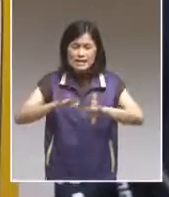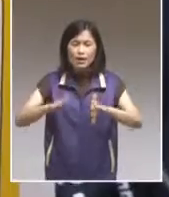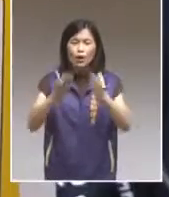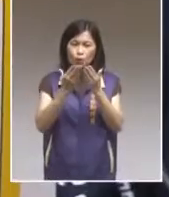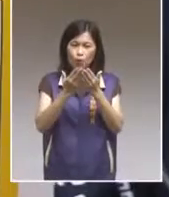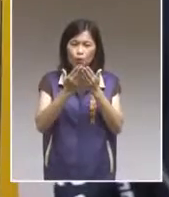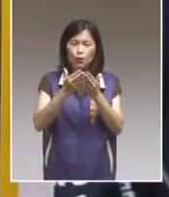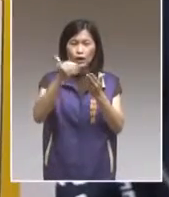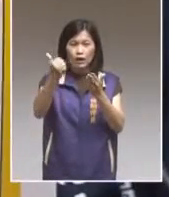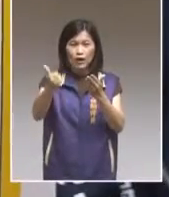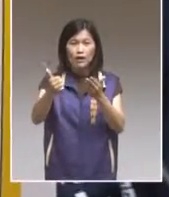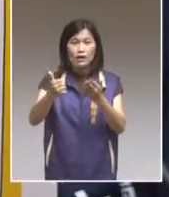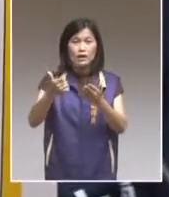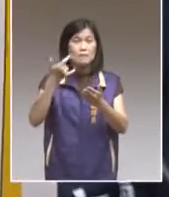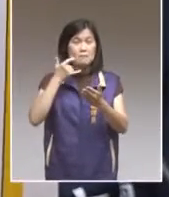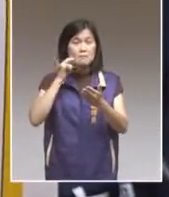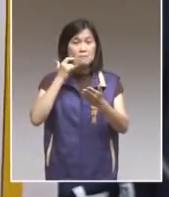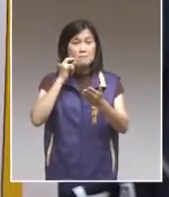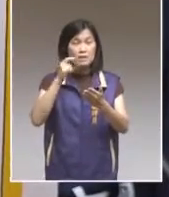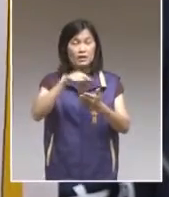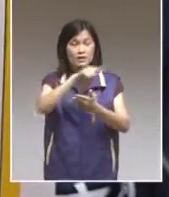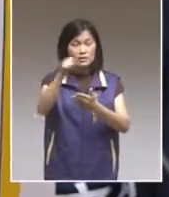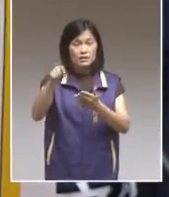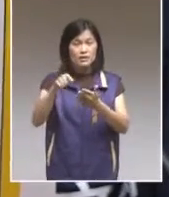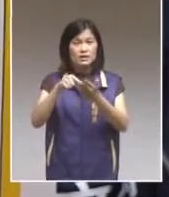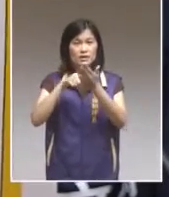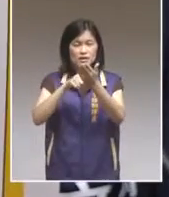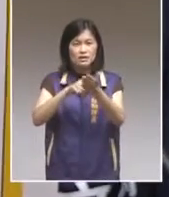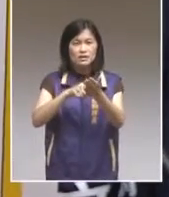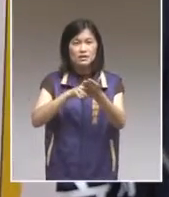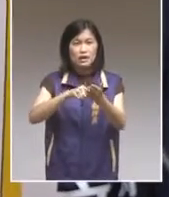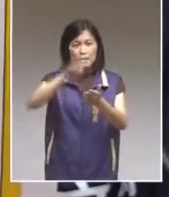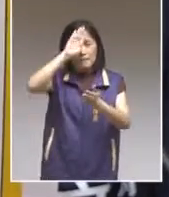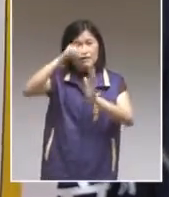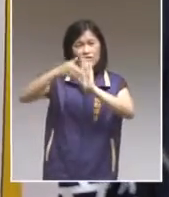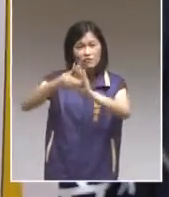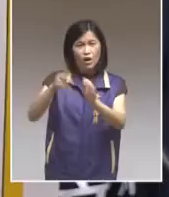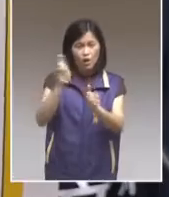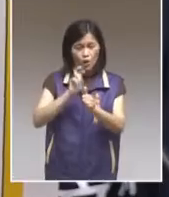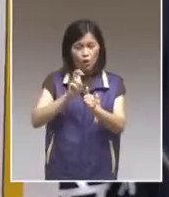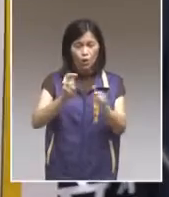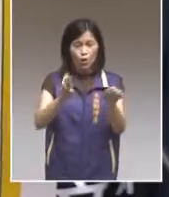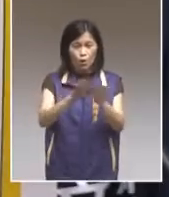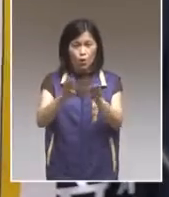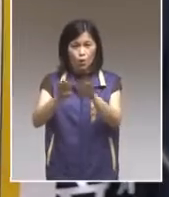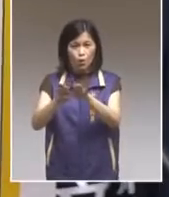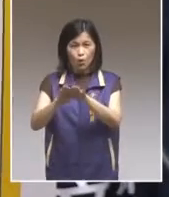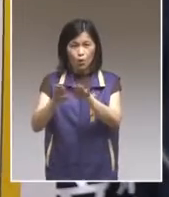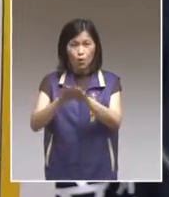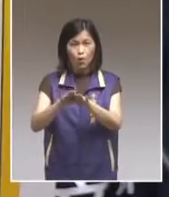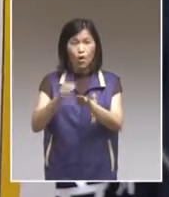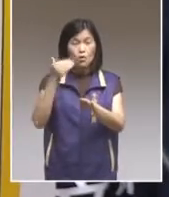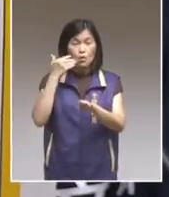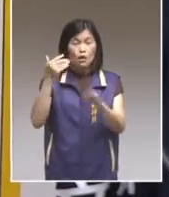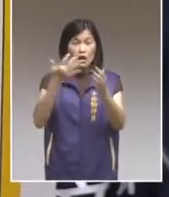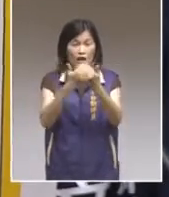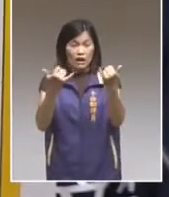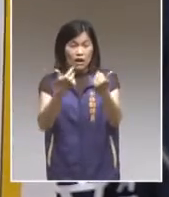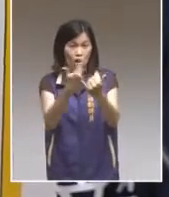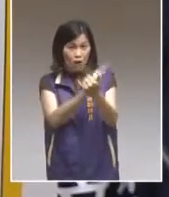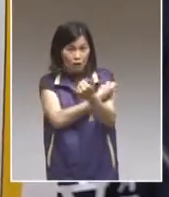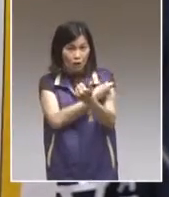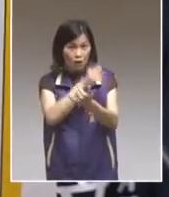以申请这个防疫照顾假，那我们同学如果接种疫苗或者是之后的一